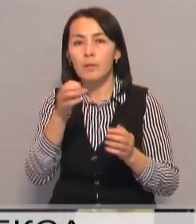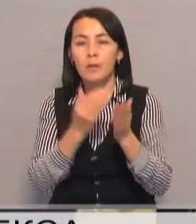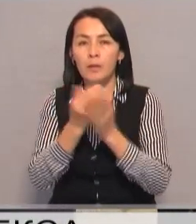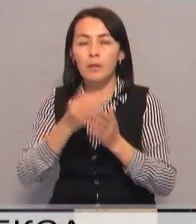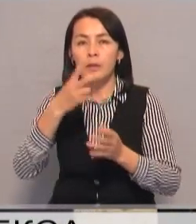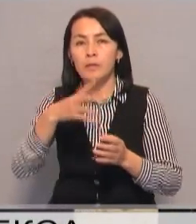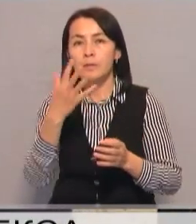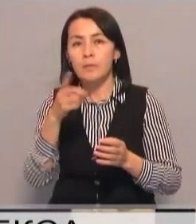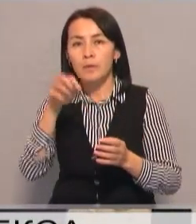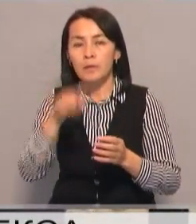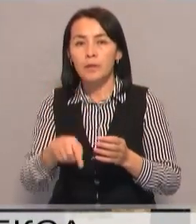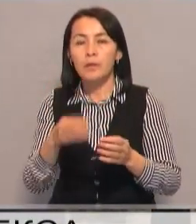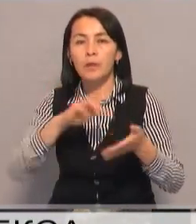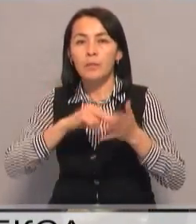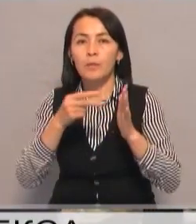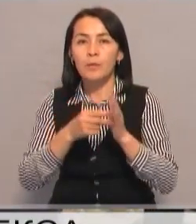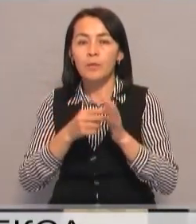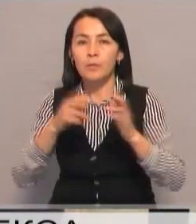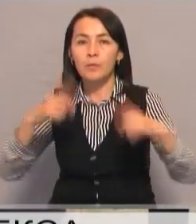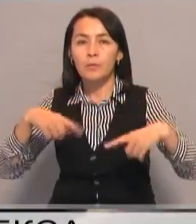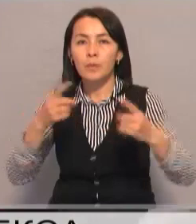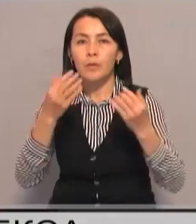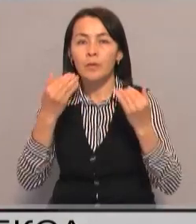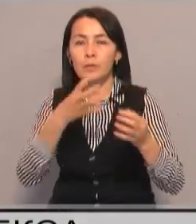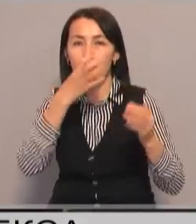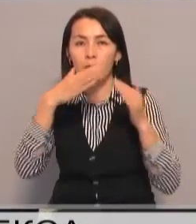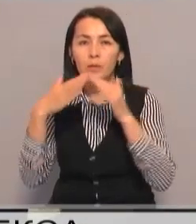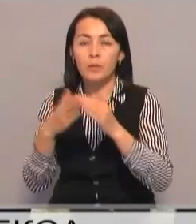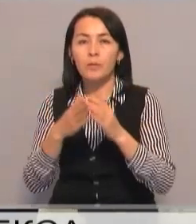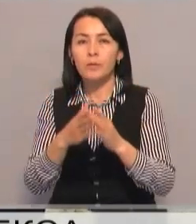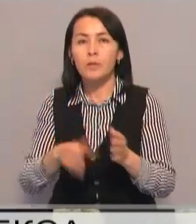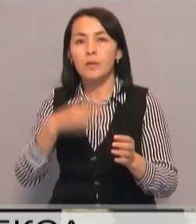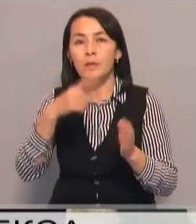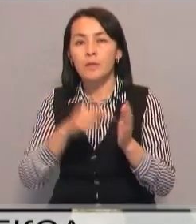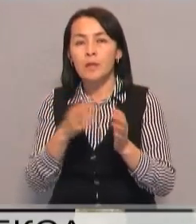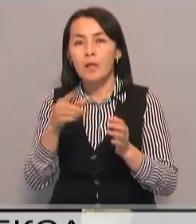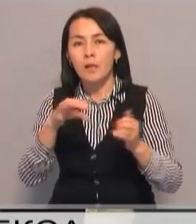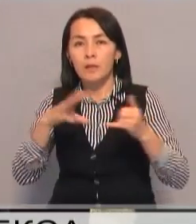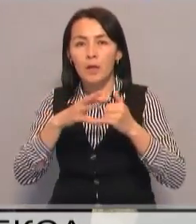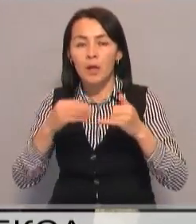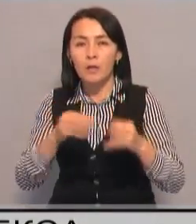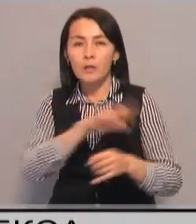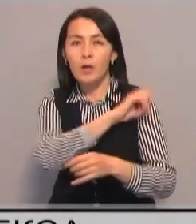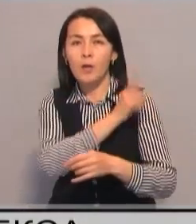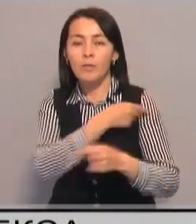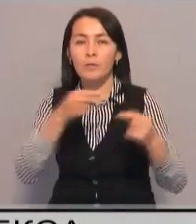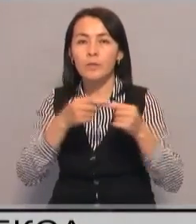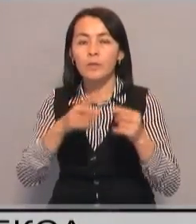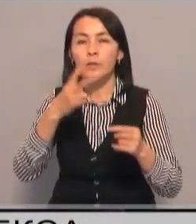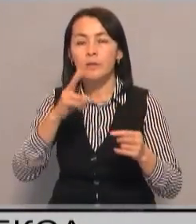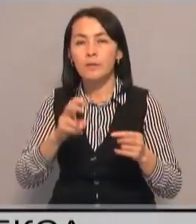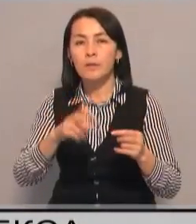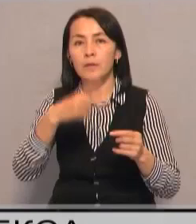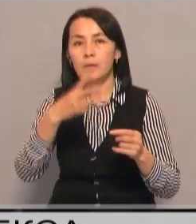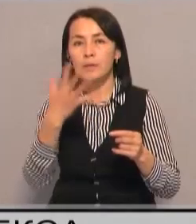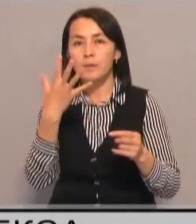На 25 миллиардов тенге планируется построить теплицу площадью 27 гектаров. Мощность составит 225